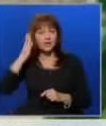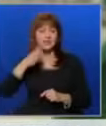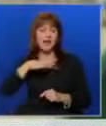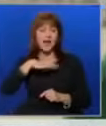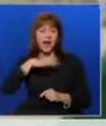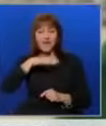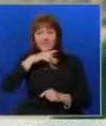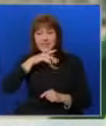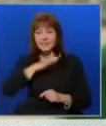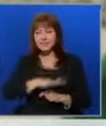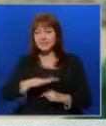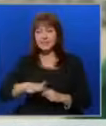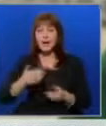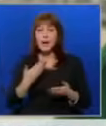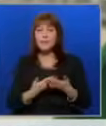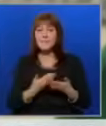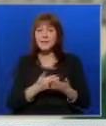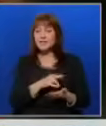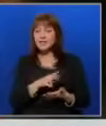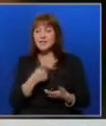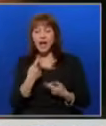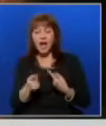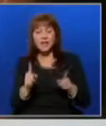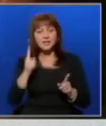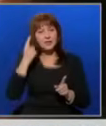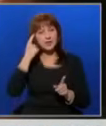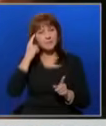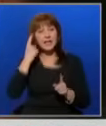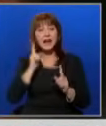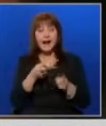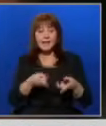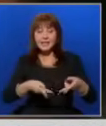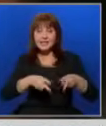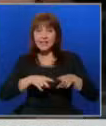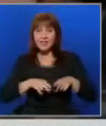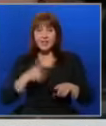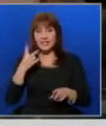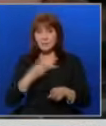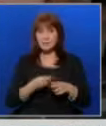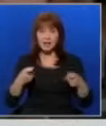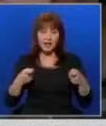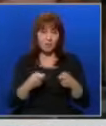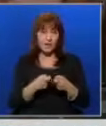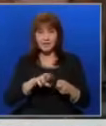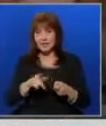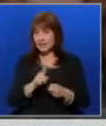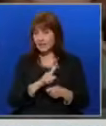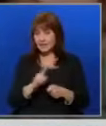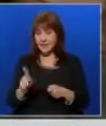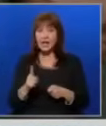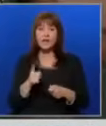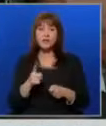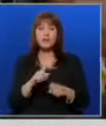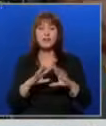деца. Близките на пленниците са на различни мнения как те трябва да бъдат върнати – със спиране на огъня или не, но делят една